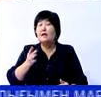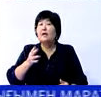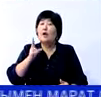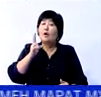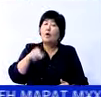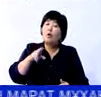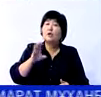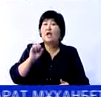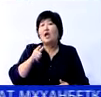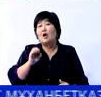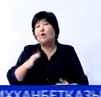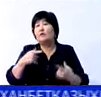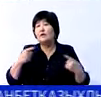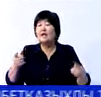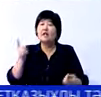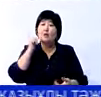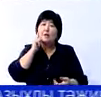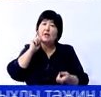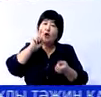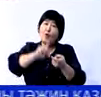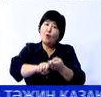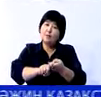және ЕГОВ мобайл мобильді қосымшасы арқылы